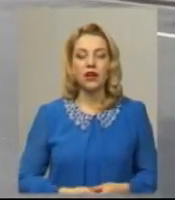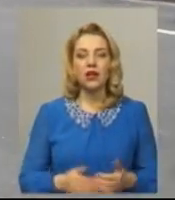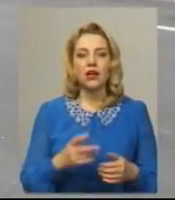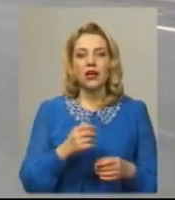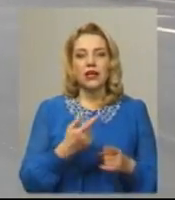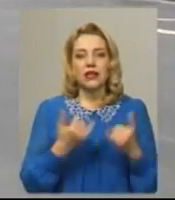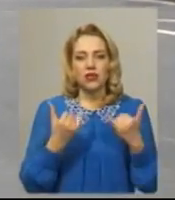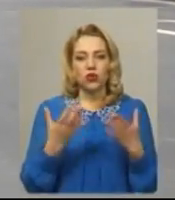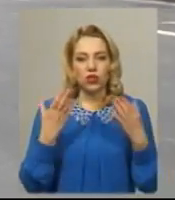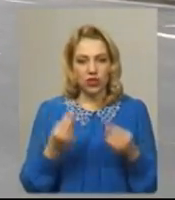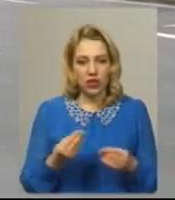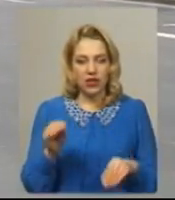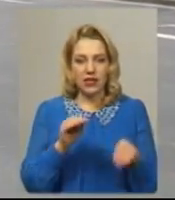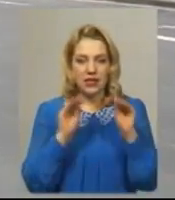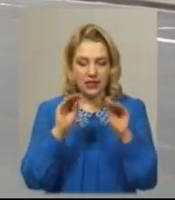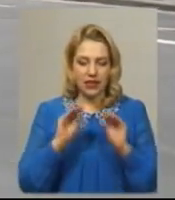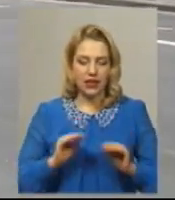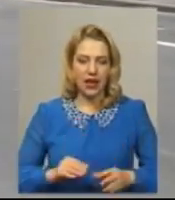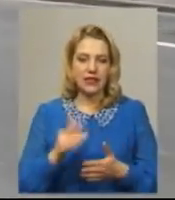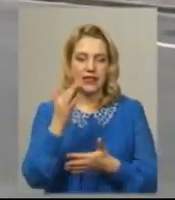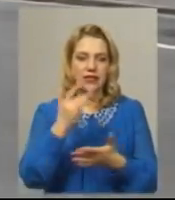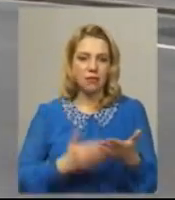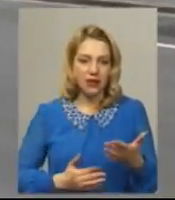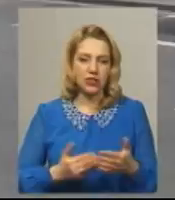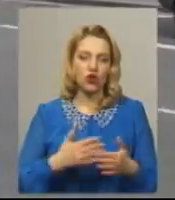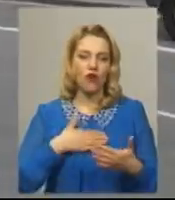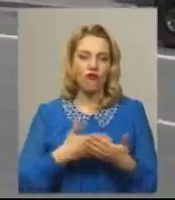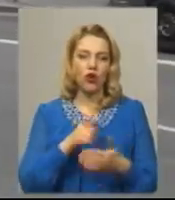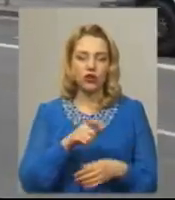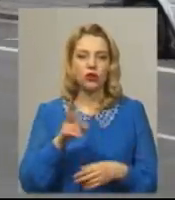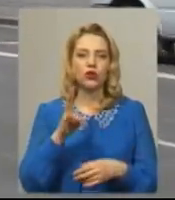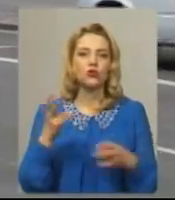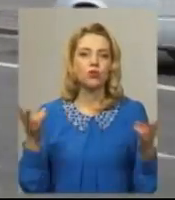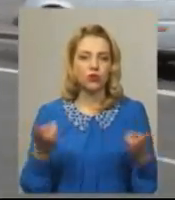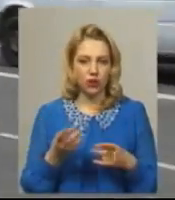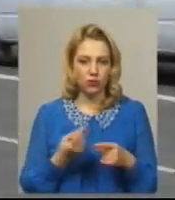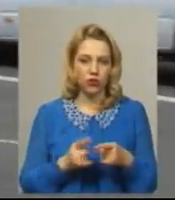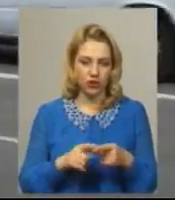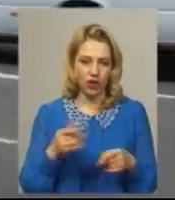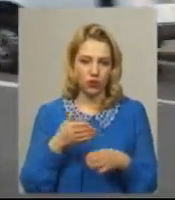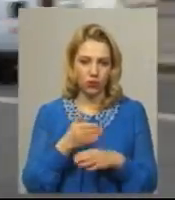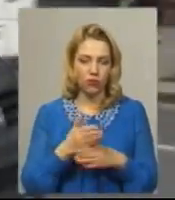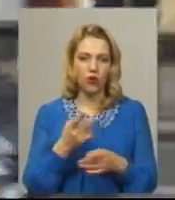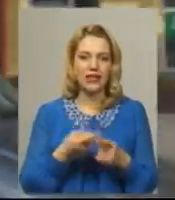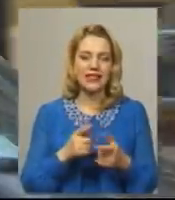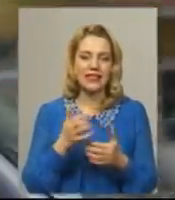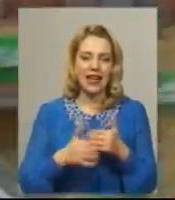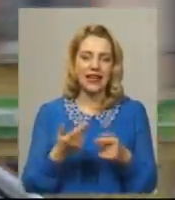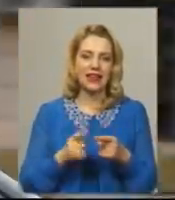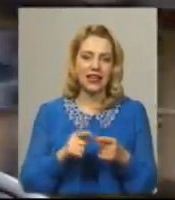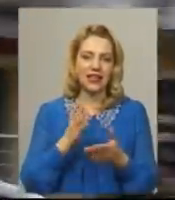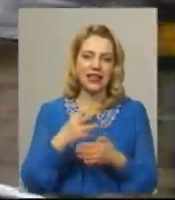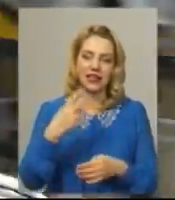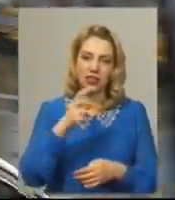на сьогоднішній день складається список волонтерів та потребуючих їхньої допомоги. Додає, серед лицарів є 30 людей, які хочуть і